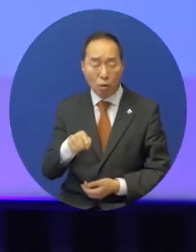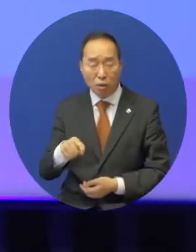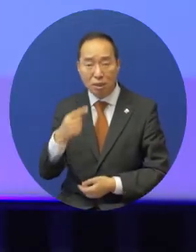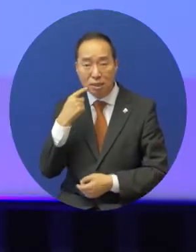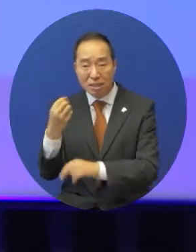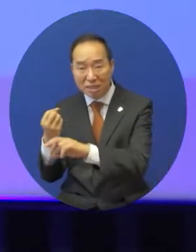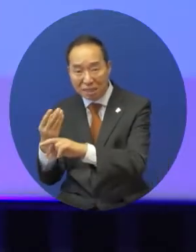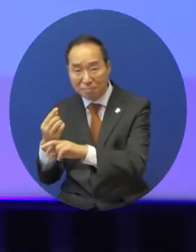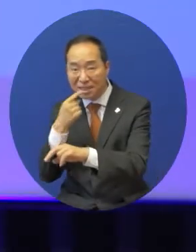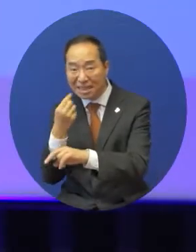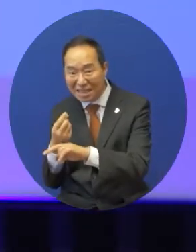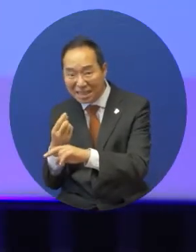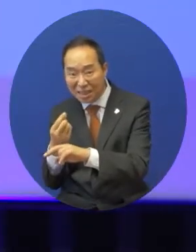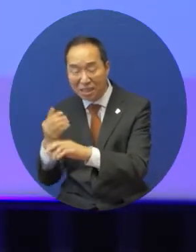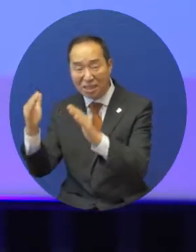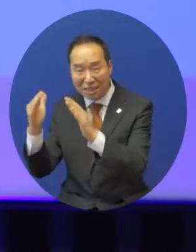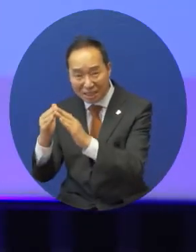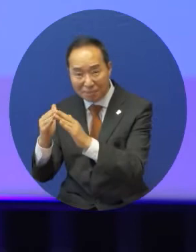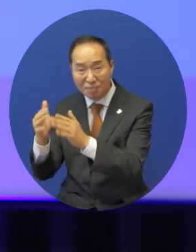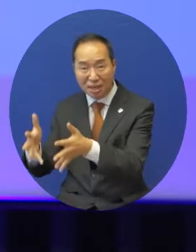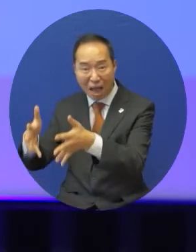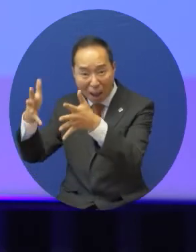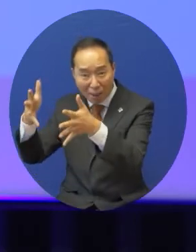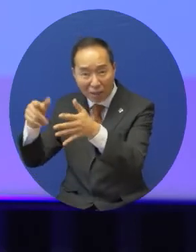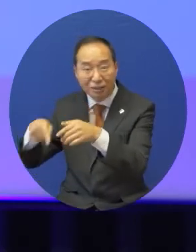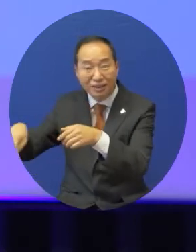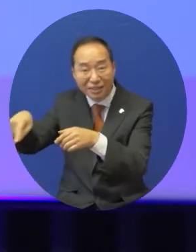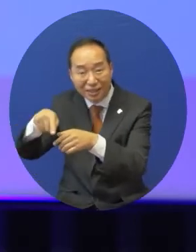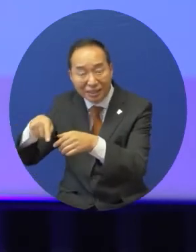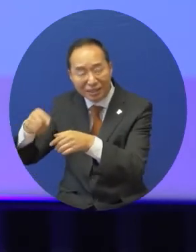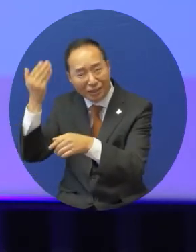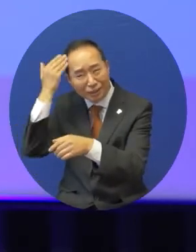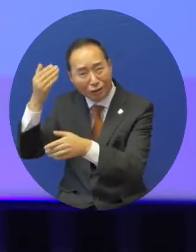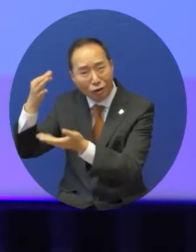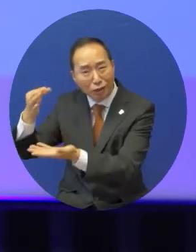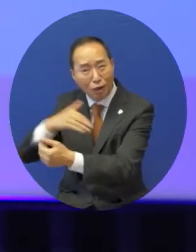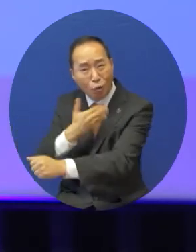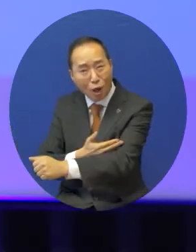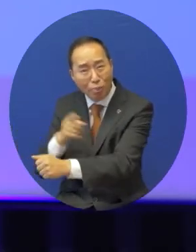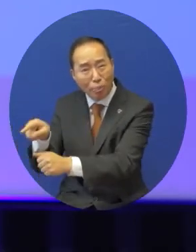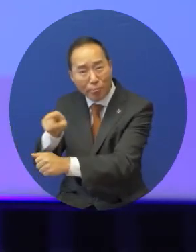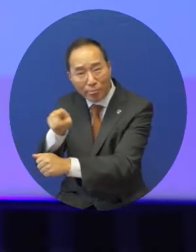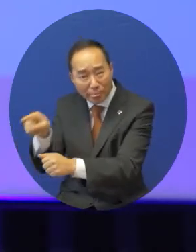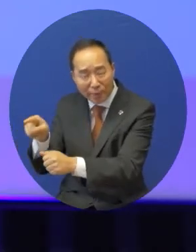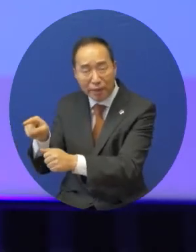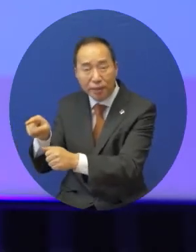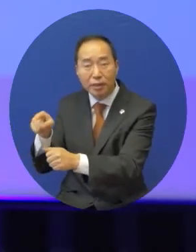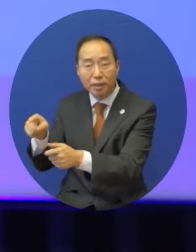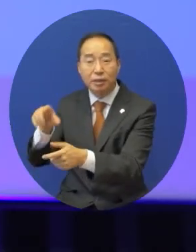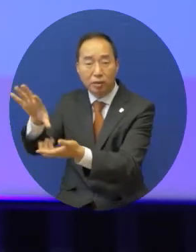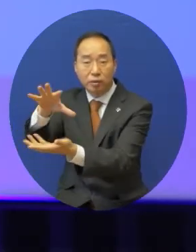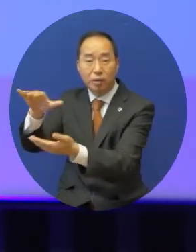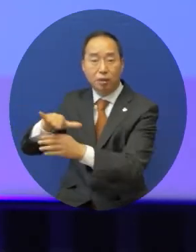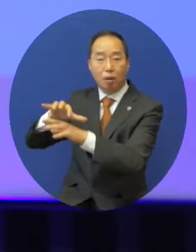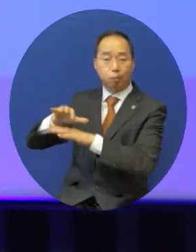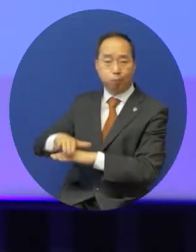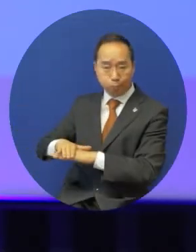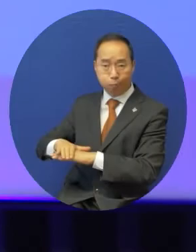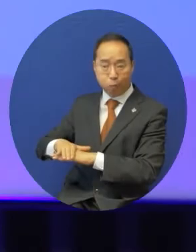또 이러한 뭐 금이나 은이나 뭐 부동산이나 또 지적재산권 뭐 이런